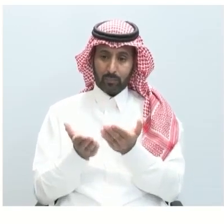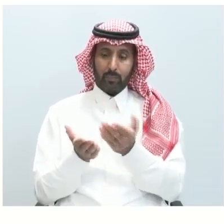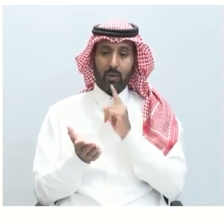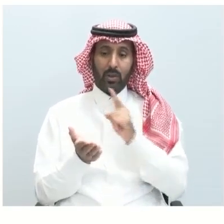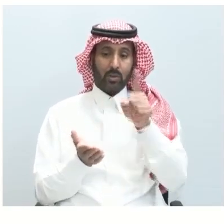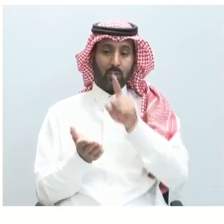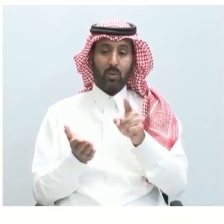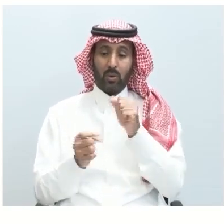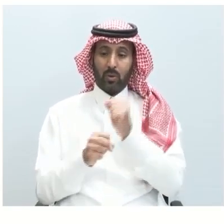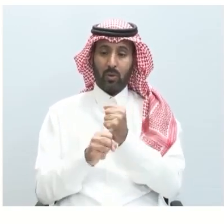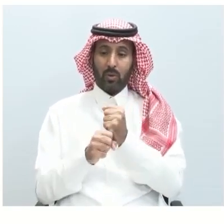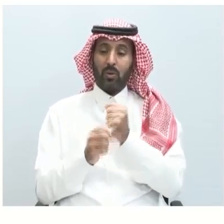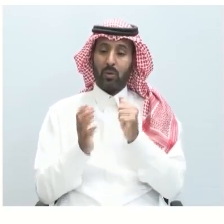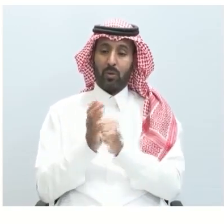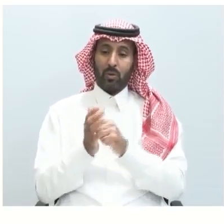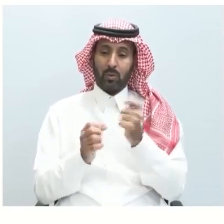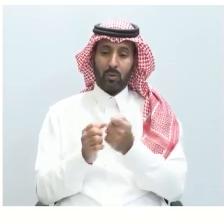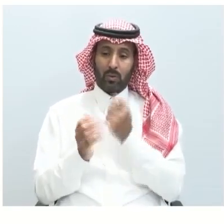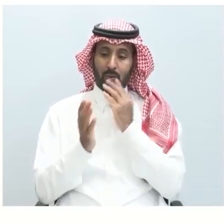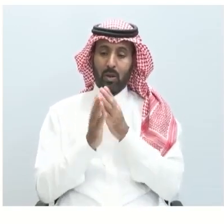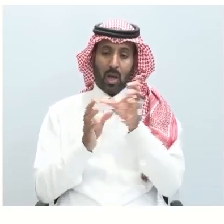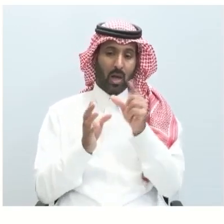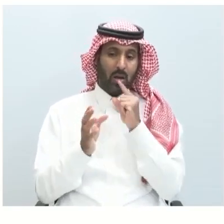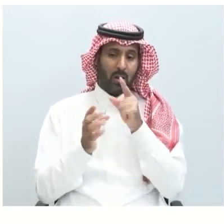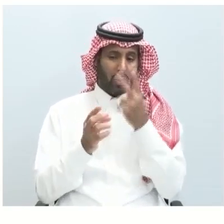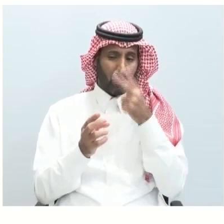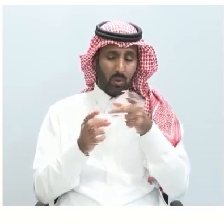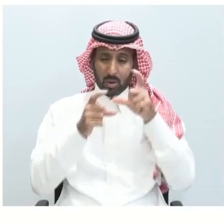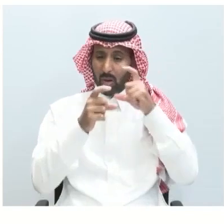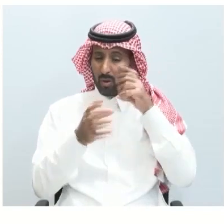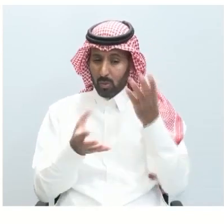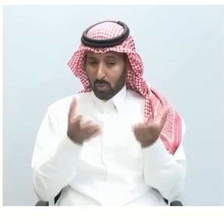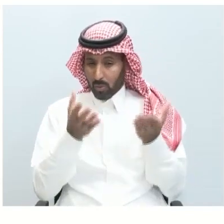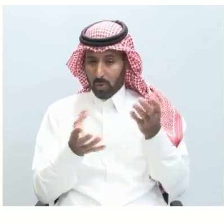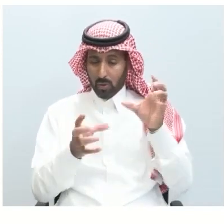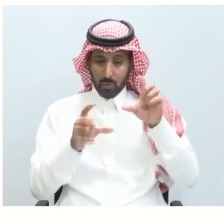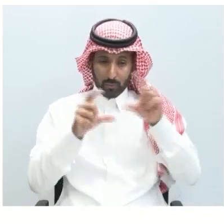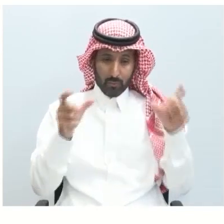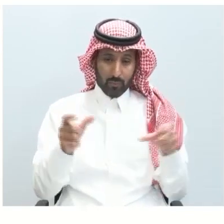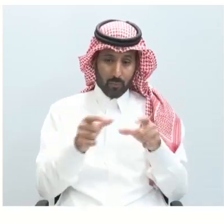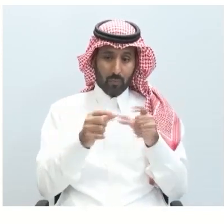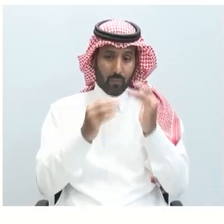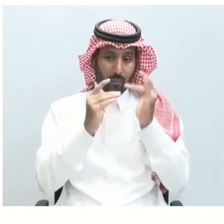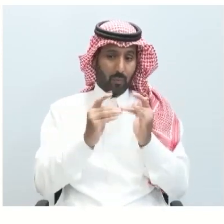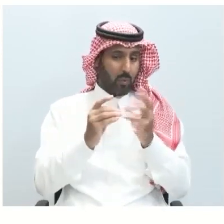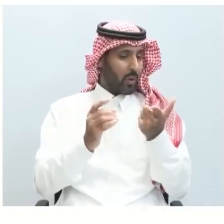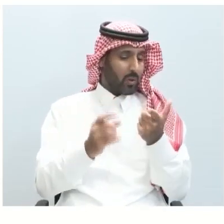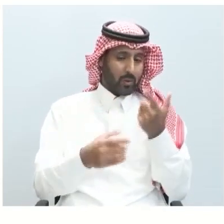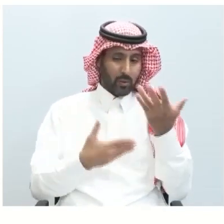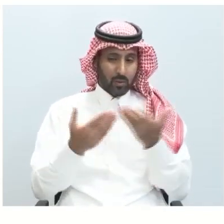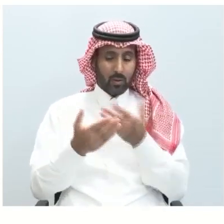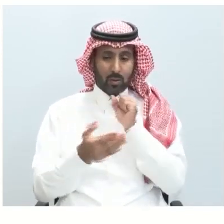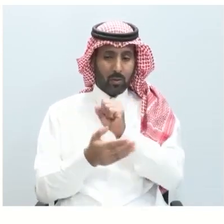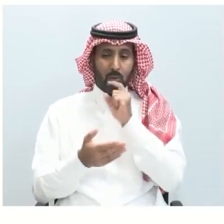لديك في النشاط المنزلي لخص ما حدث في الدور قين لخص واكتب ما حدث في الدور قين ثم بعد ذلك استنتج